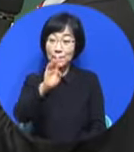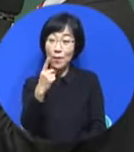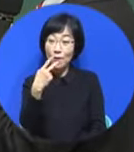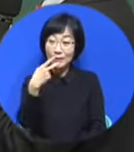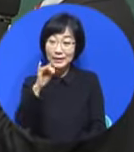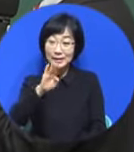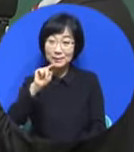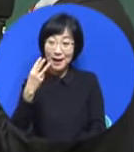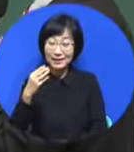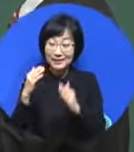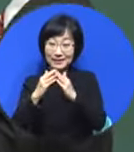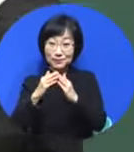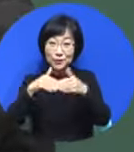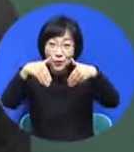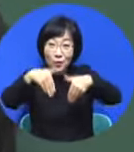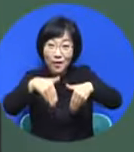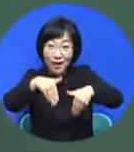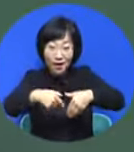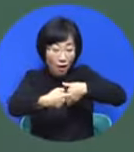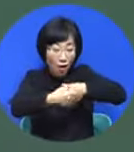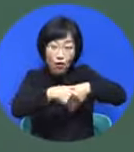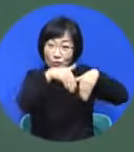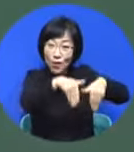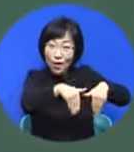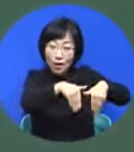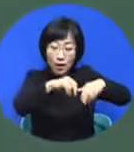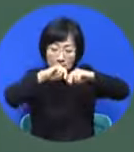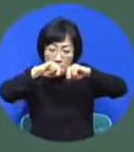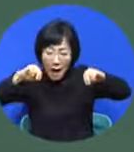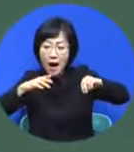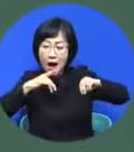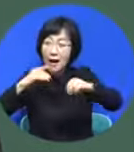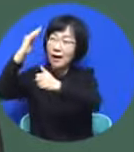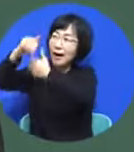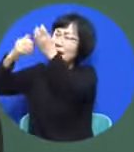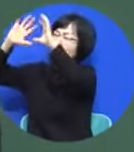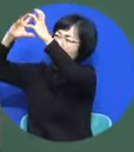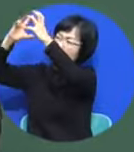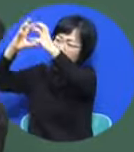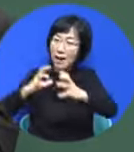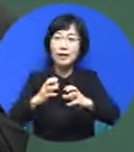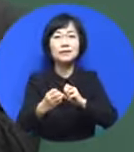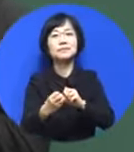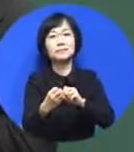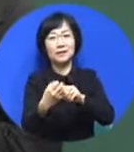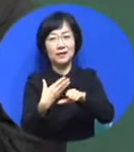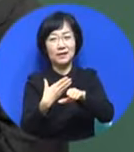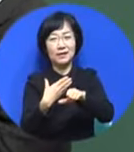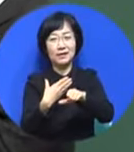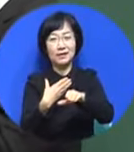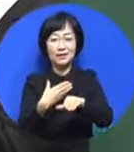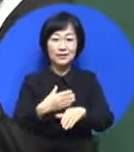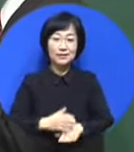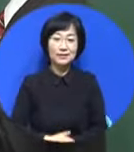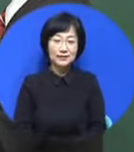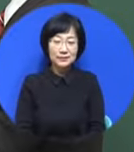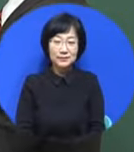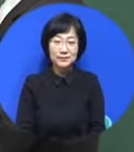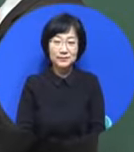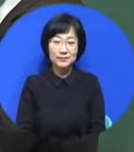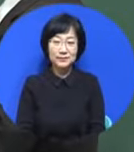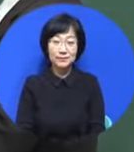노예로 가는 것처럼 보이지만 거기는요 하나님의 나라 임하게 되는 겁니다. It looked like he was a slave in Potiphar's house, but that was the beginning of the kingdom of